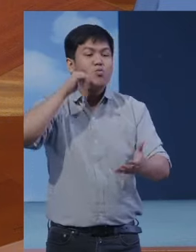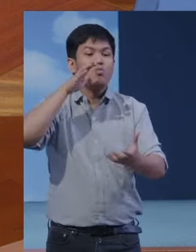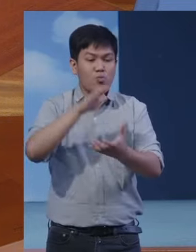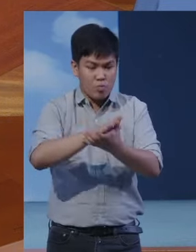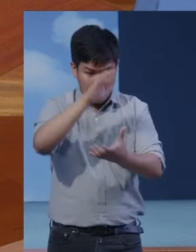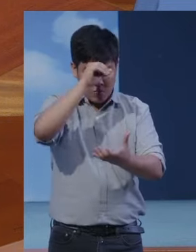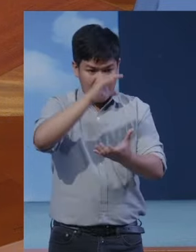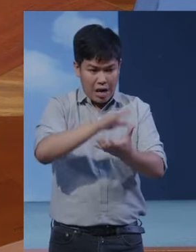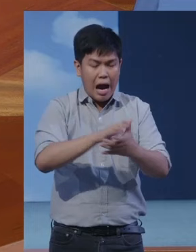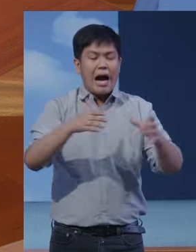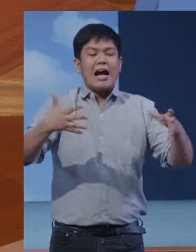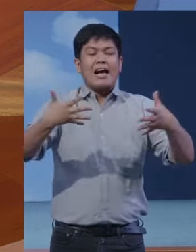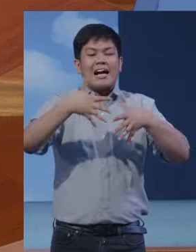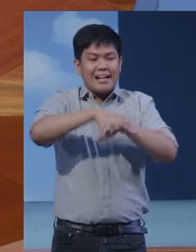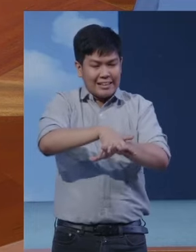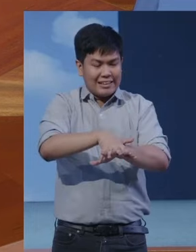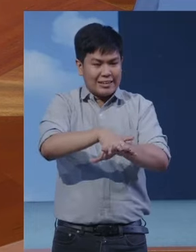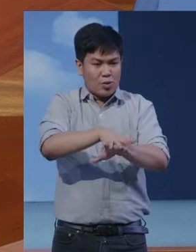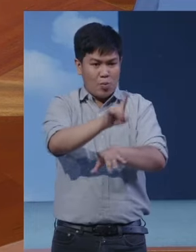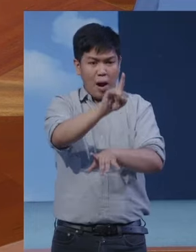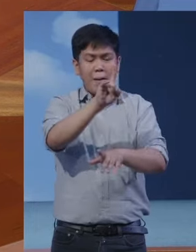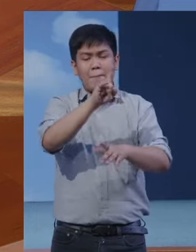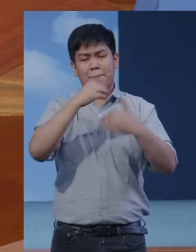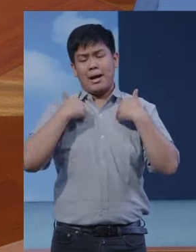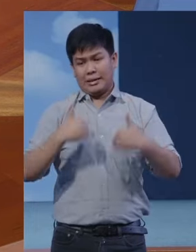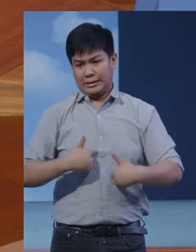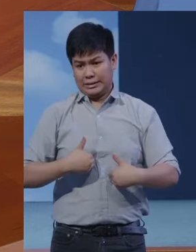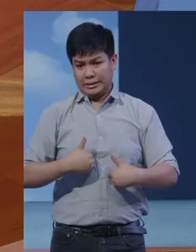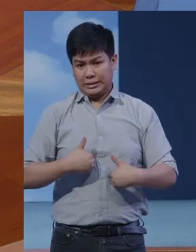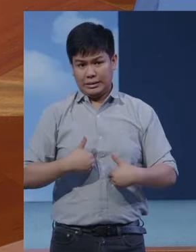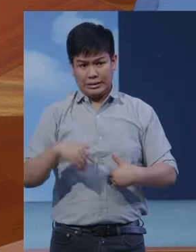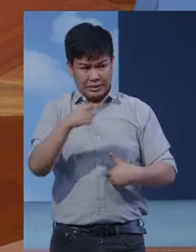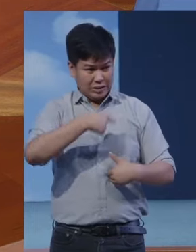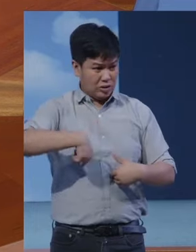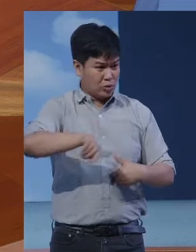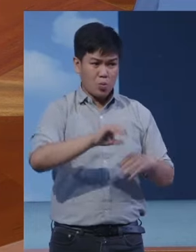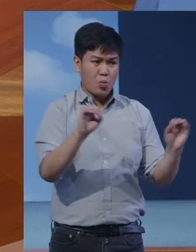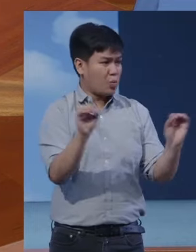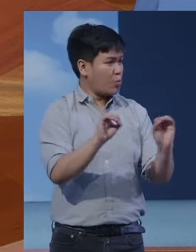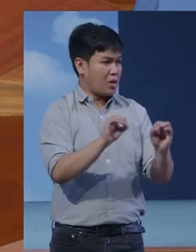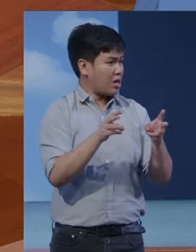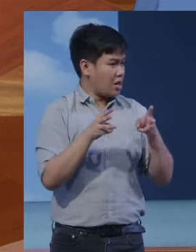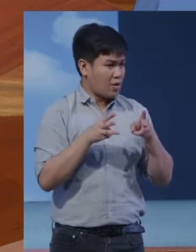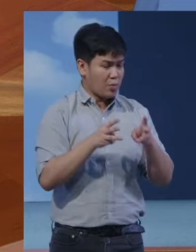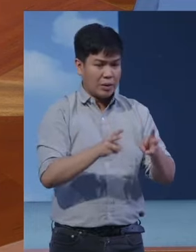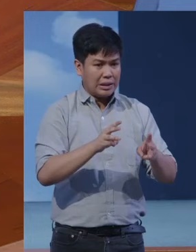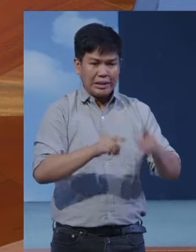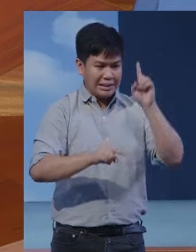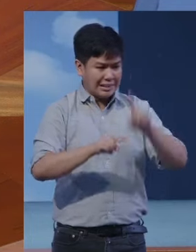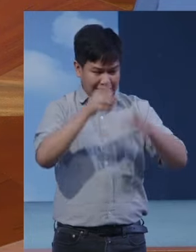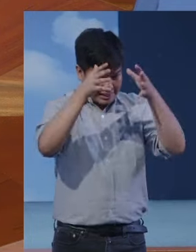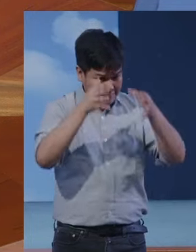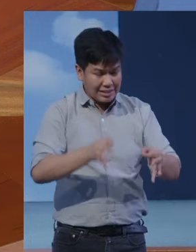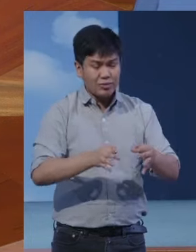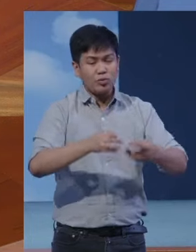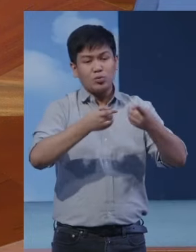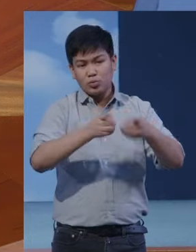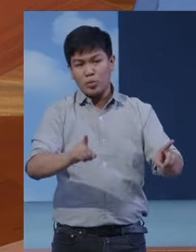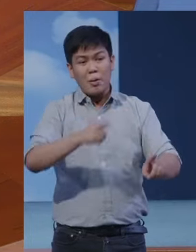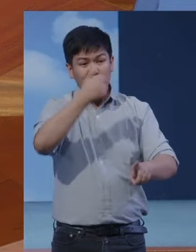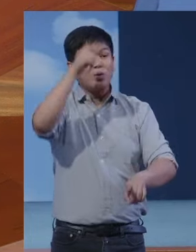kabiyak wala po sa ating option na divorce God hates